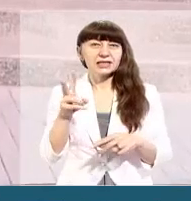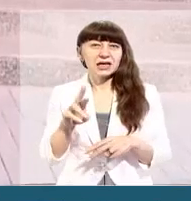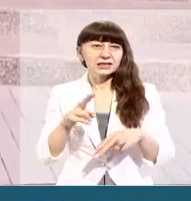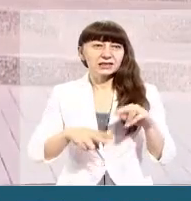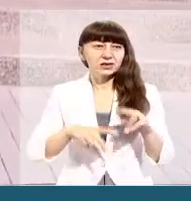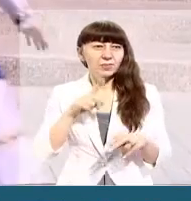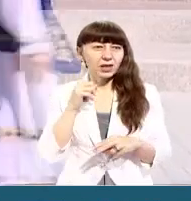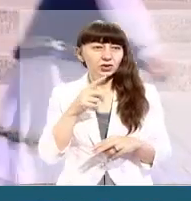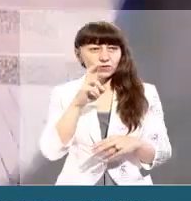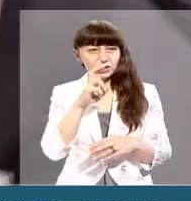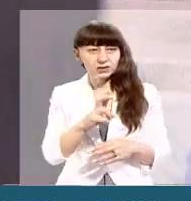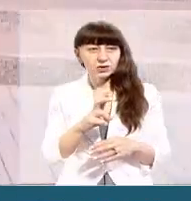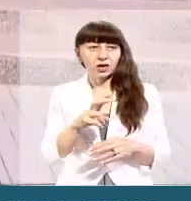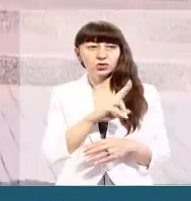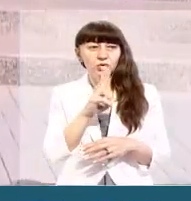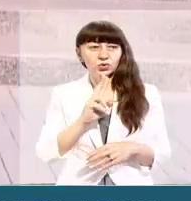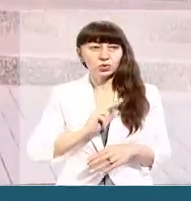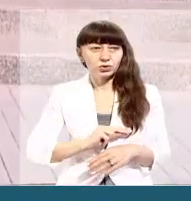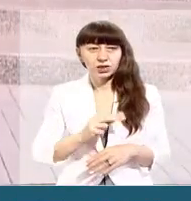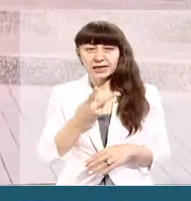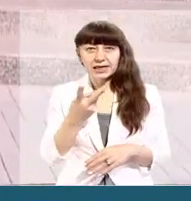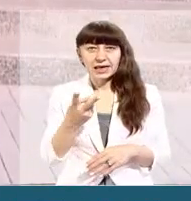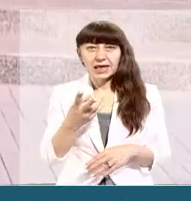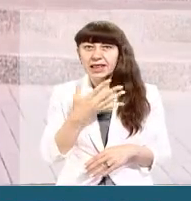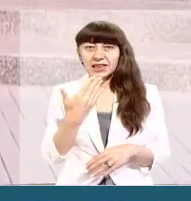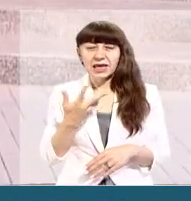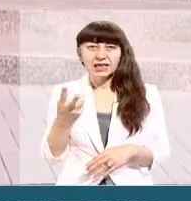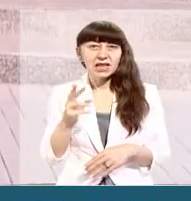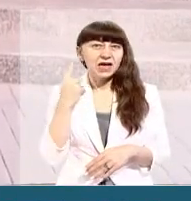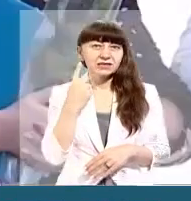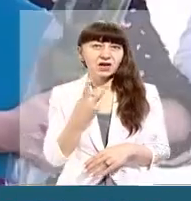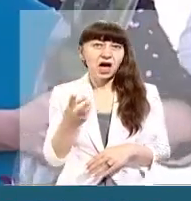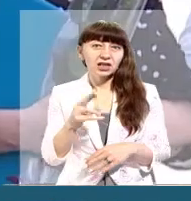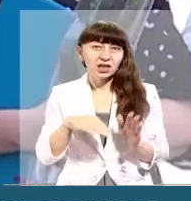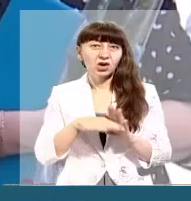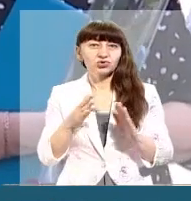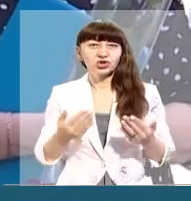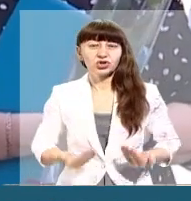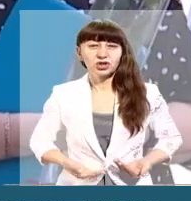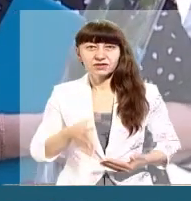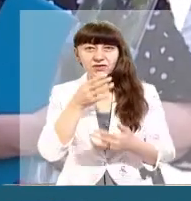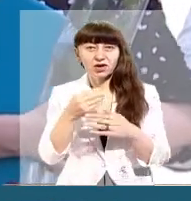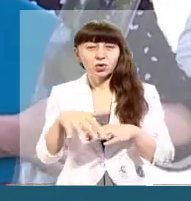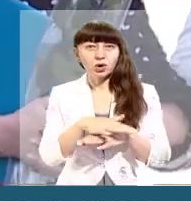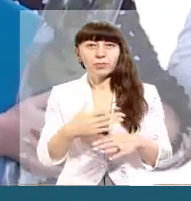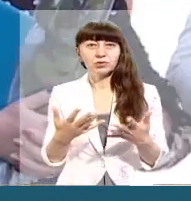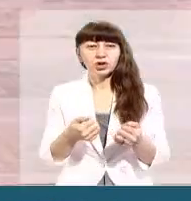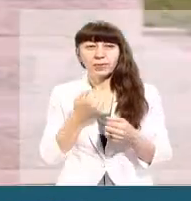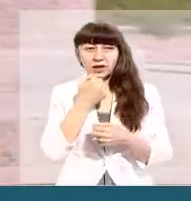строительства молодого государства. А те, кто трудится не ради славы, а во благо своего края, получают благодарственные письма и